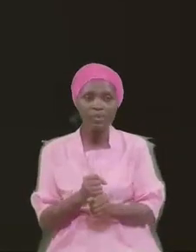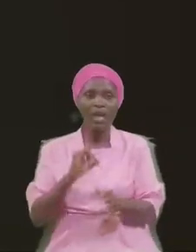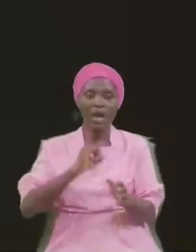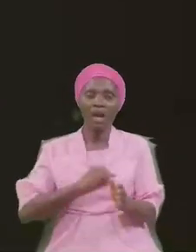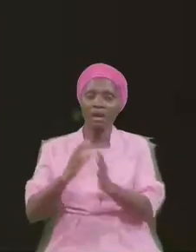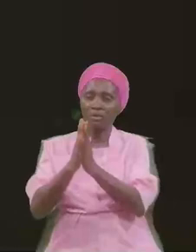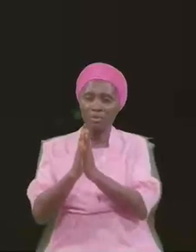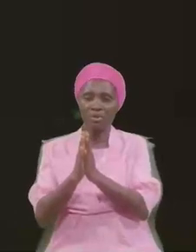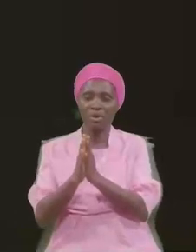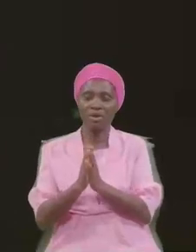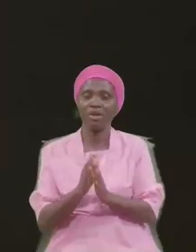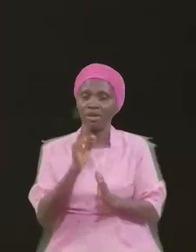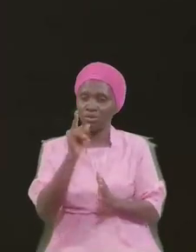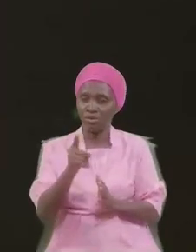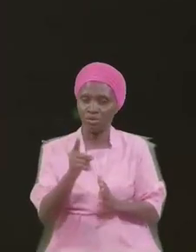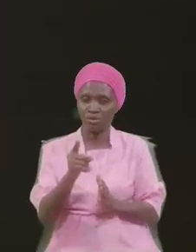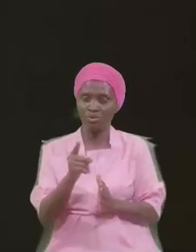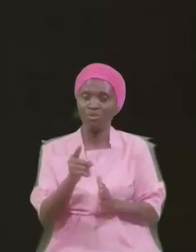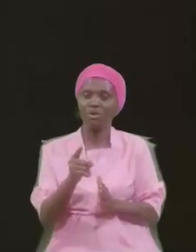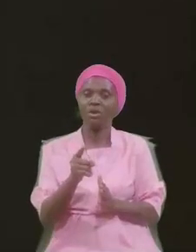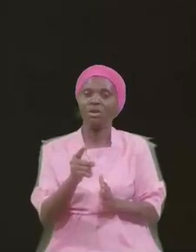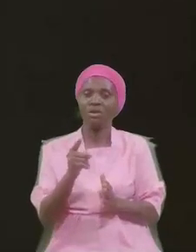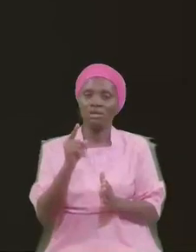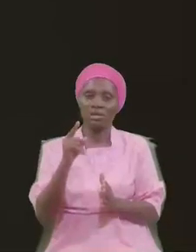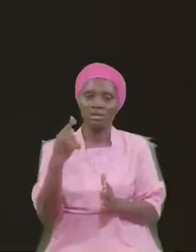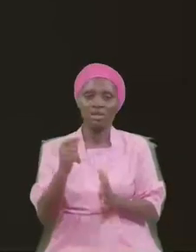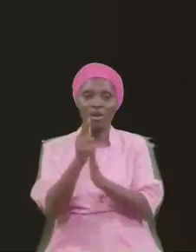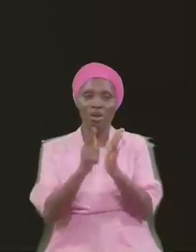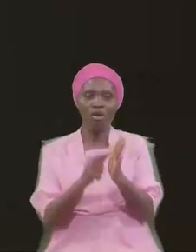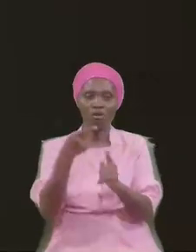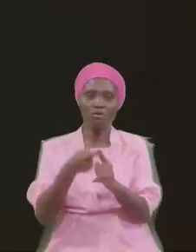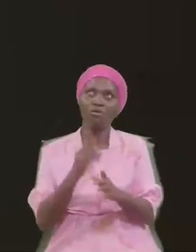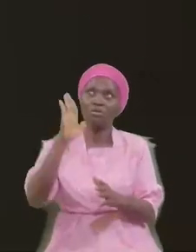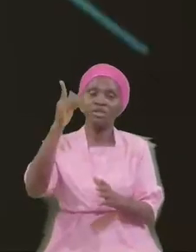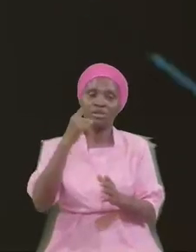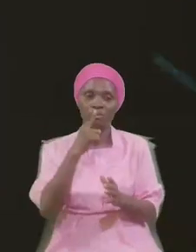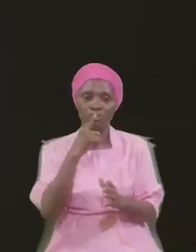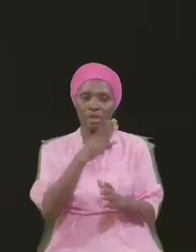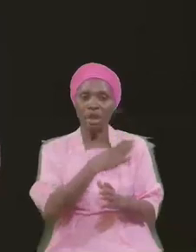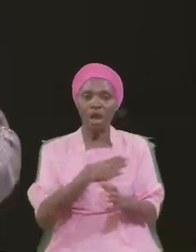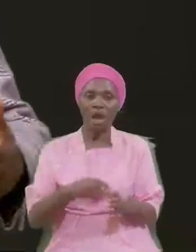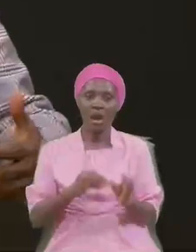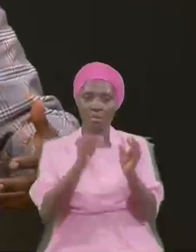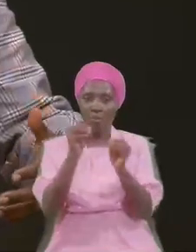l'instruction et mets dans ton cœur ses paroles.